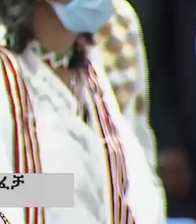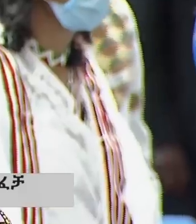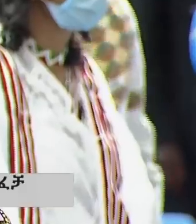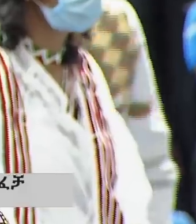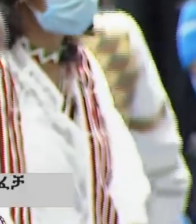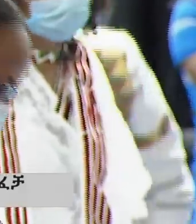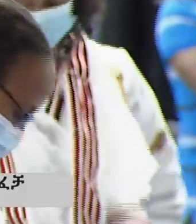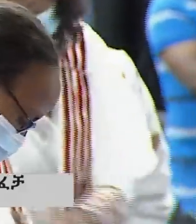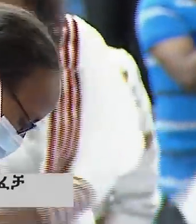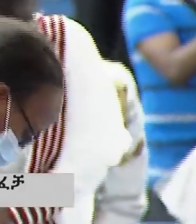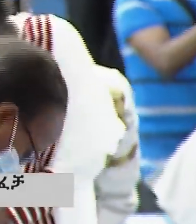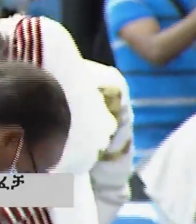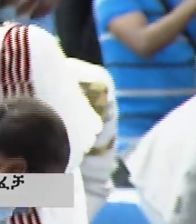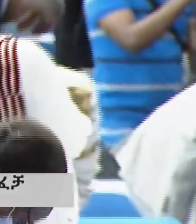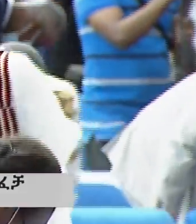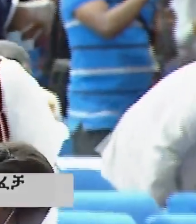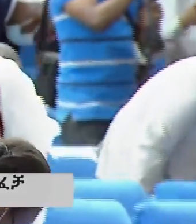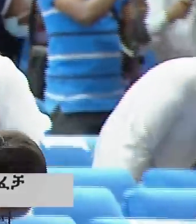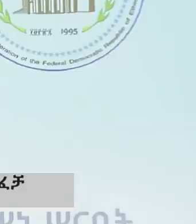እናመሰግናለን።